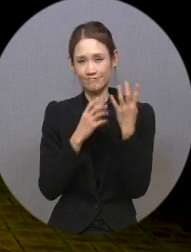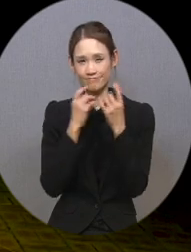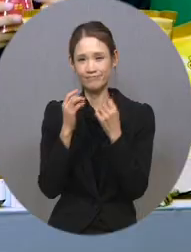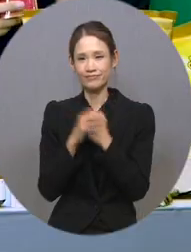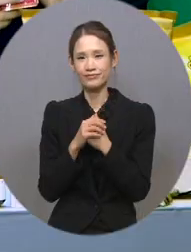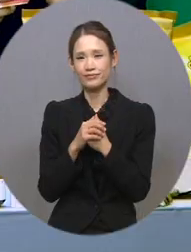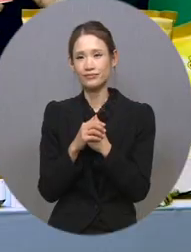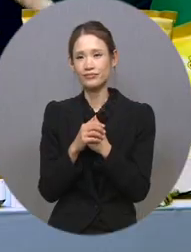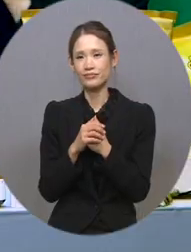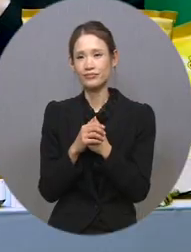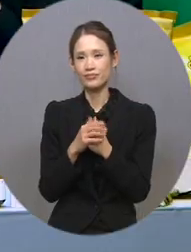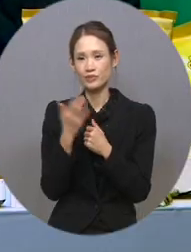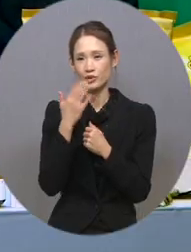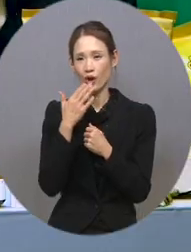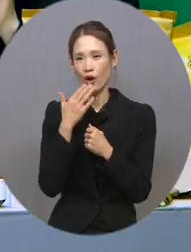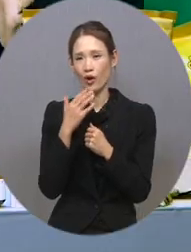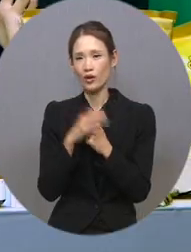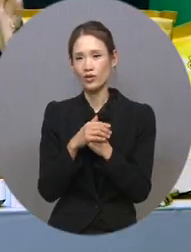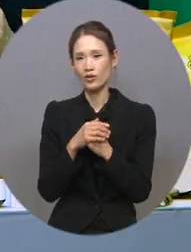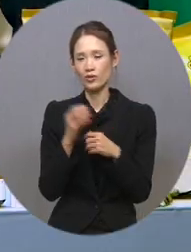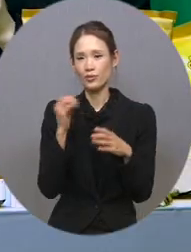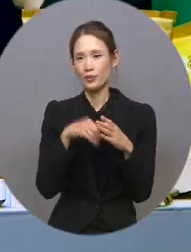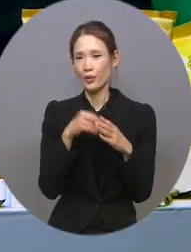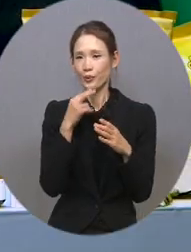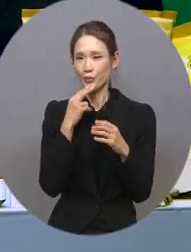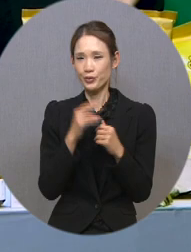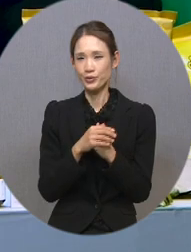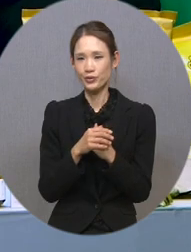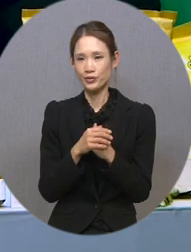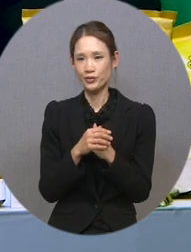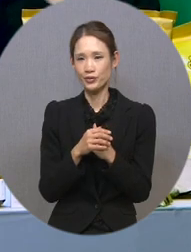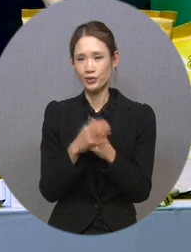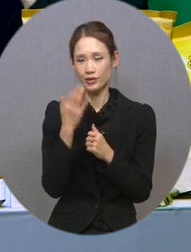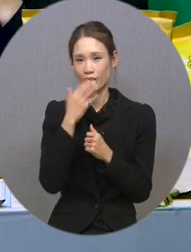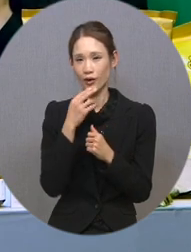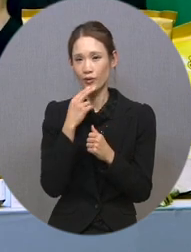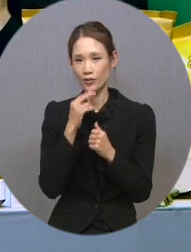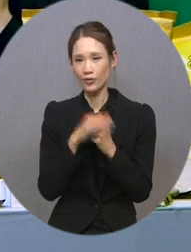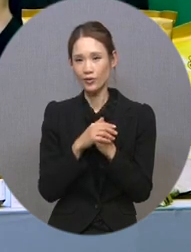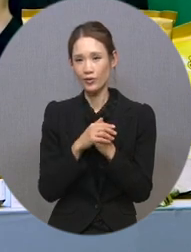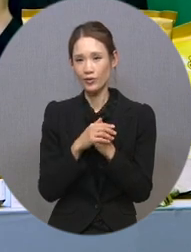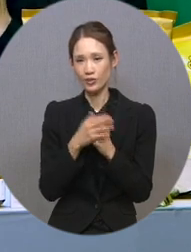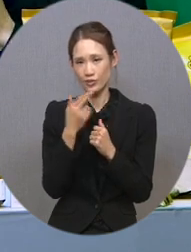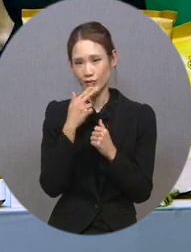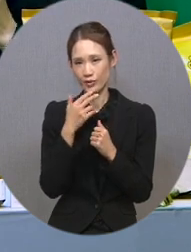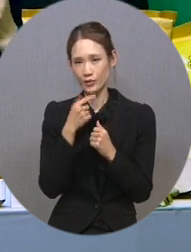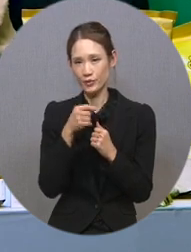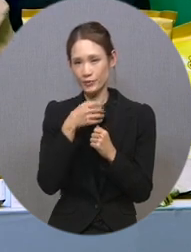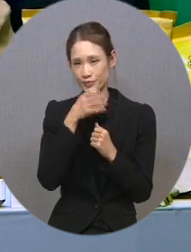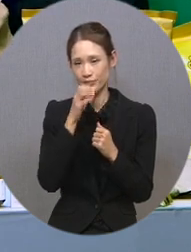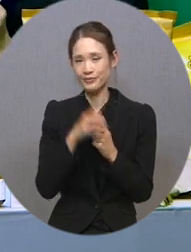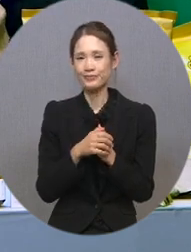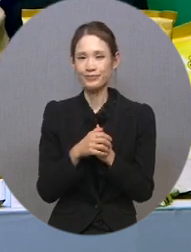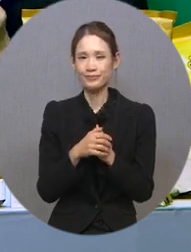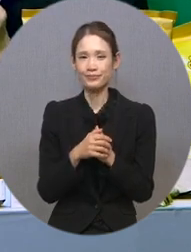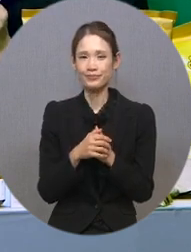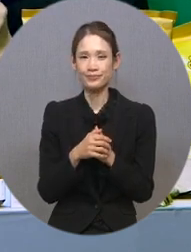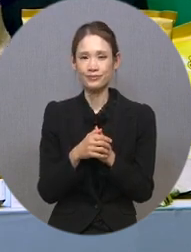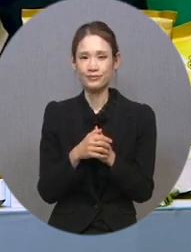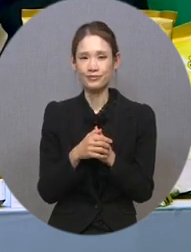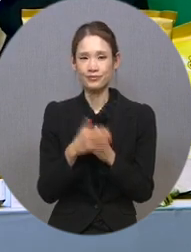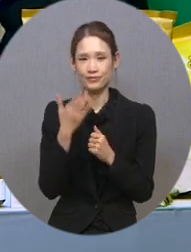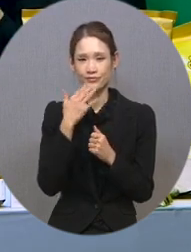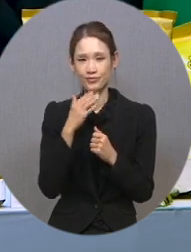특히 설탕 같은 거를 거의 안 넣어서 그래서. 그렇게 달지 않고 담백하고 그 맛있다고. 그리고 이